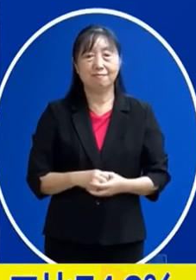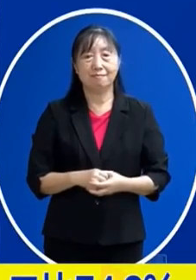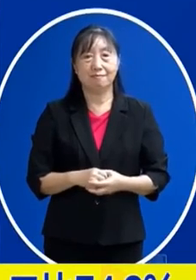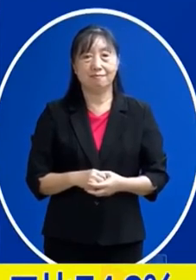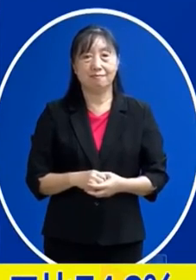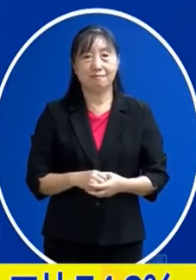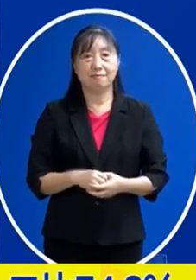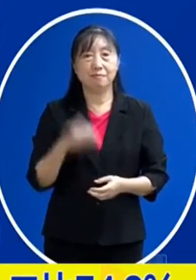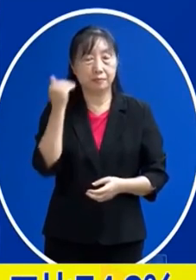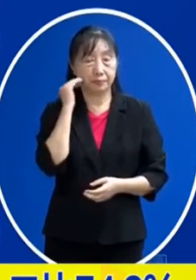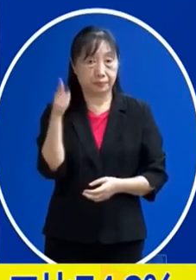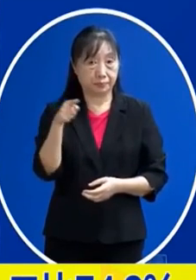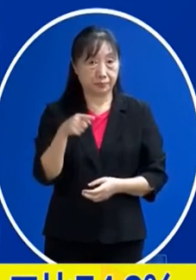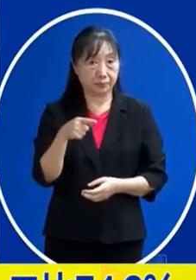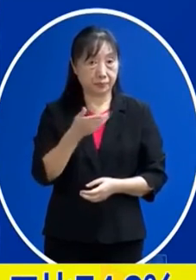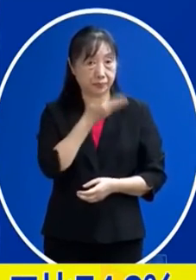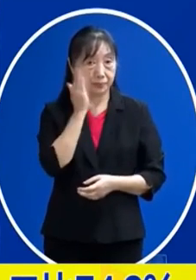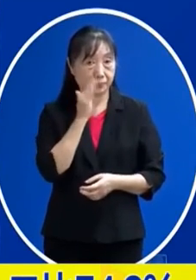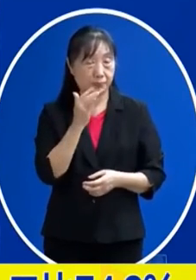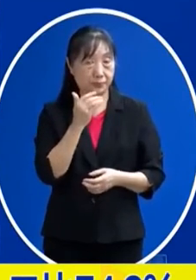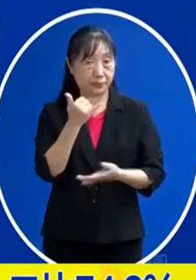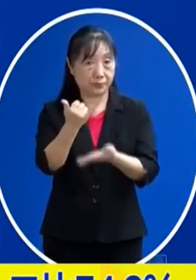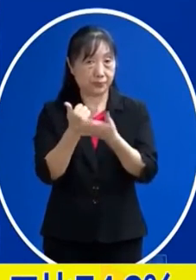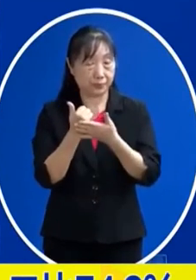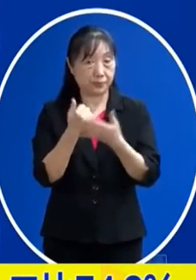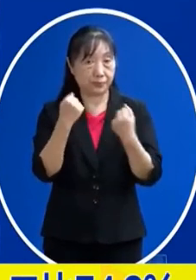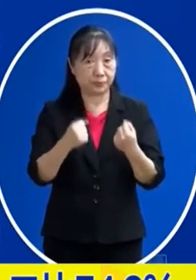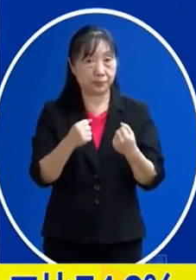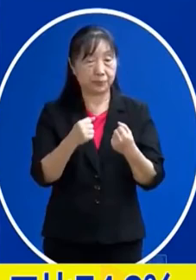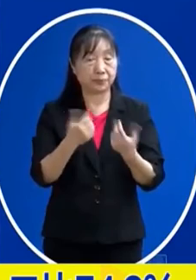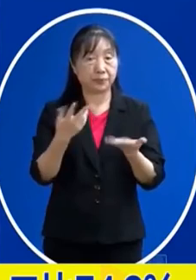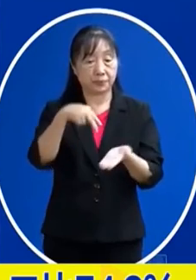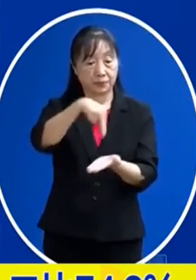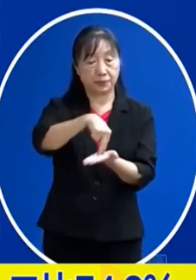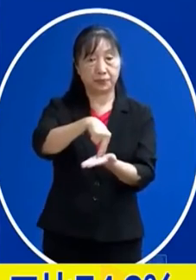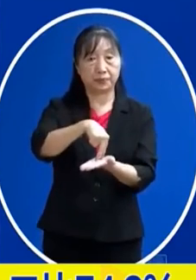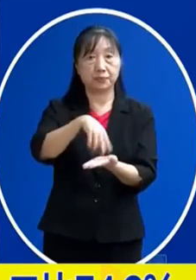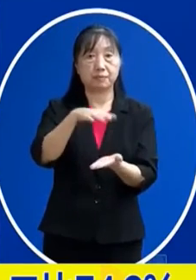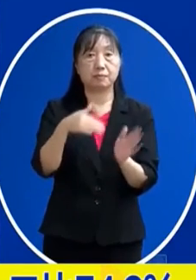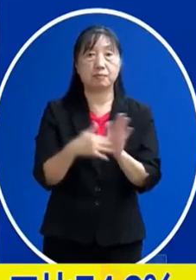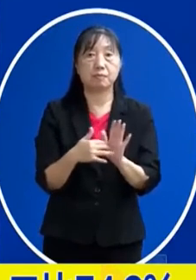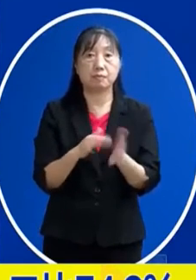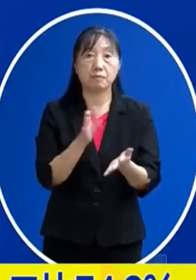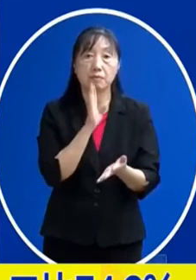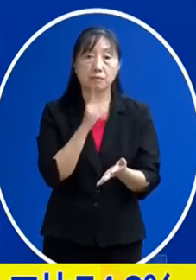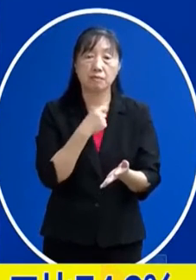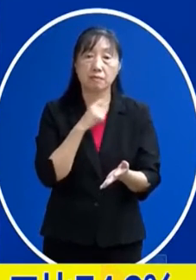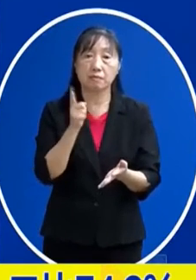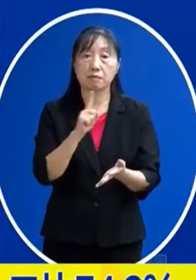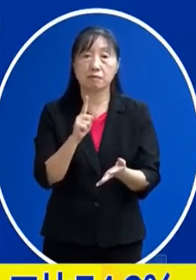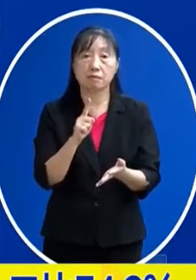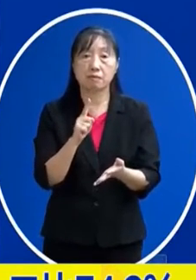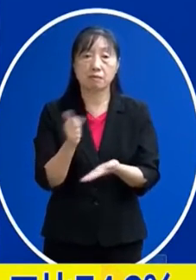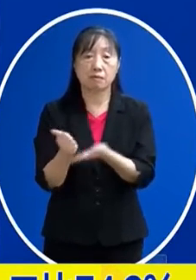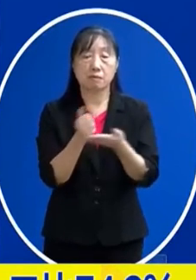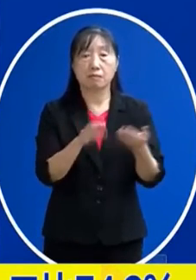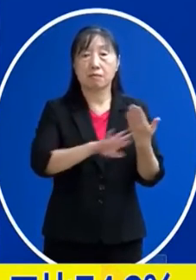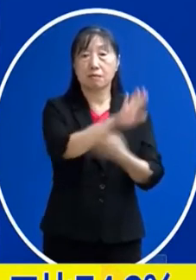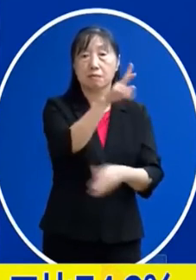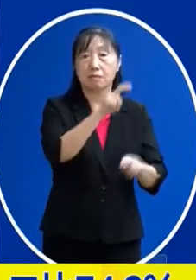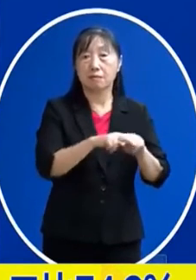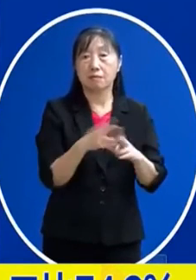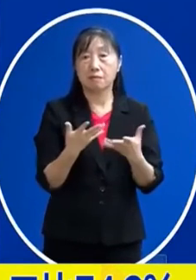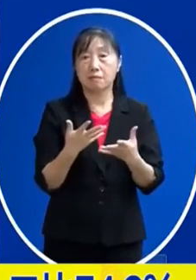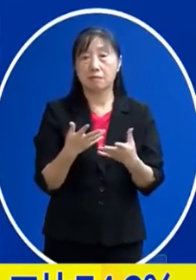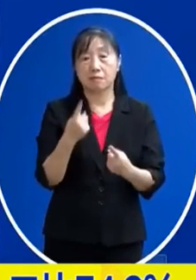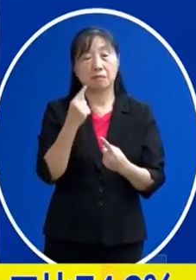说旅客如果在那个列车上已经站着了，事实上要能够有效的把他们移到这个座位的话，有